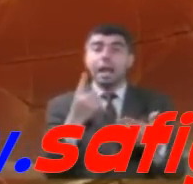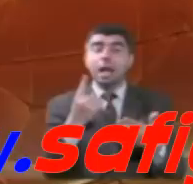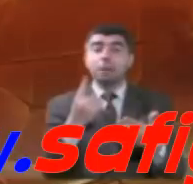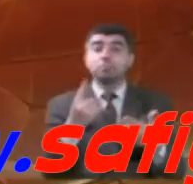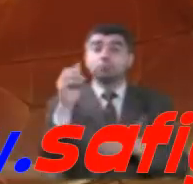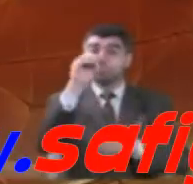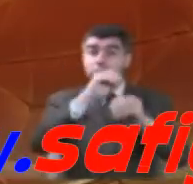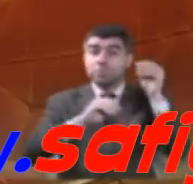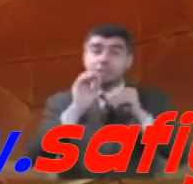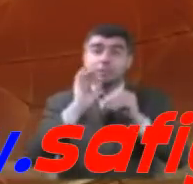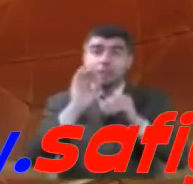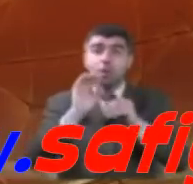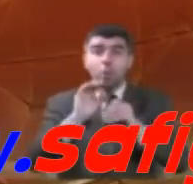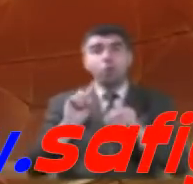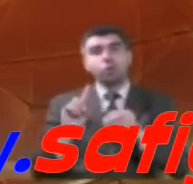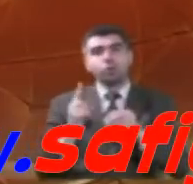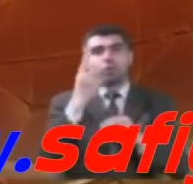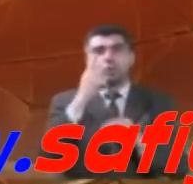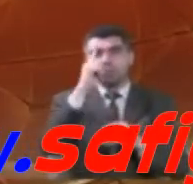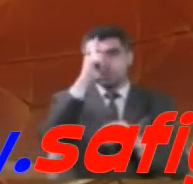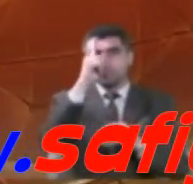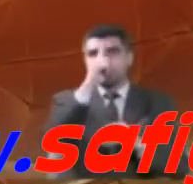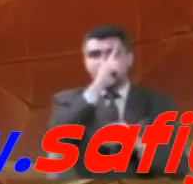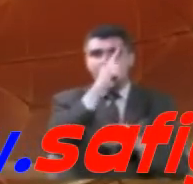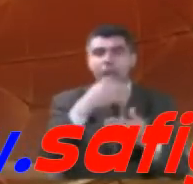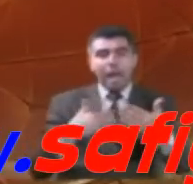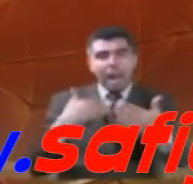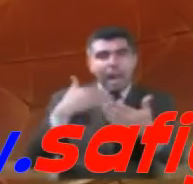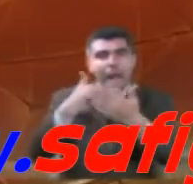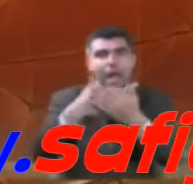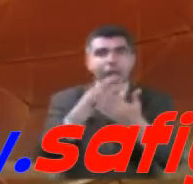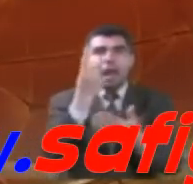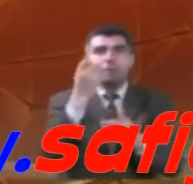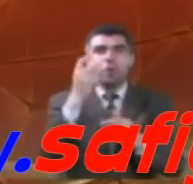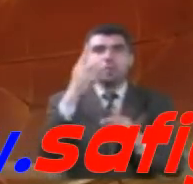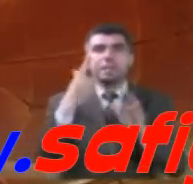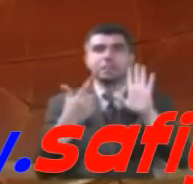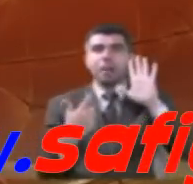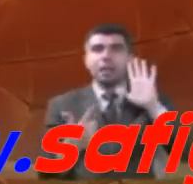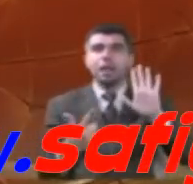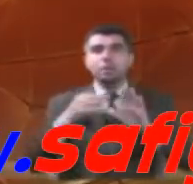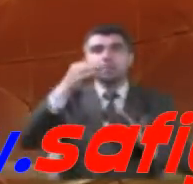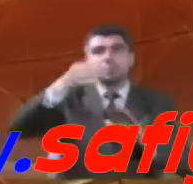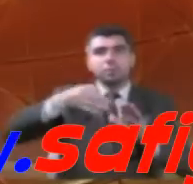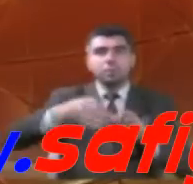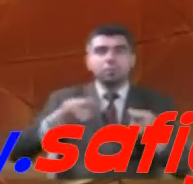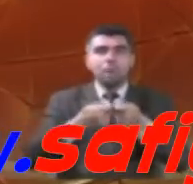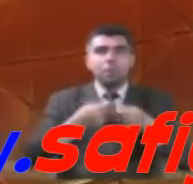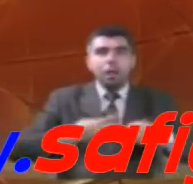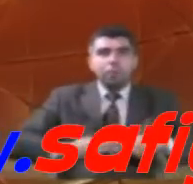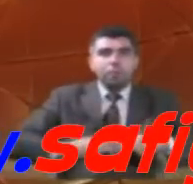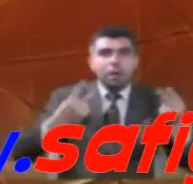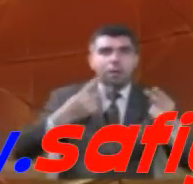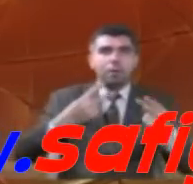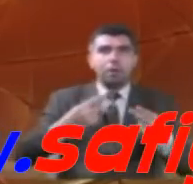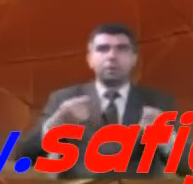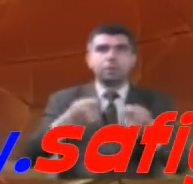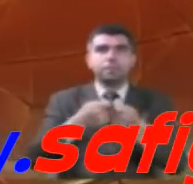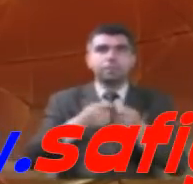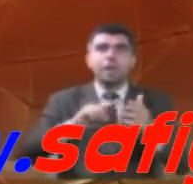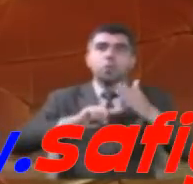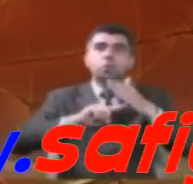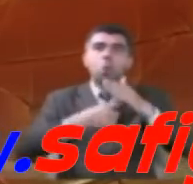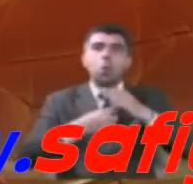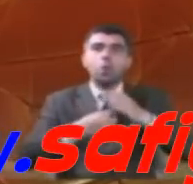23 مليار ديال الدرهم. حنا غنكونوا ان شاء الله في نهايه 2017 جاهزين باش يكون مناسب لانجاز المحطه الكهربائيه